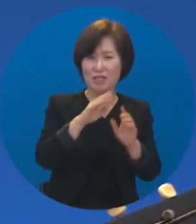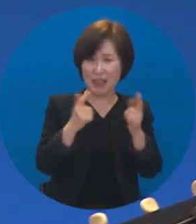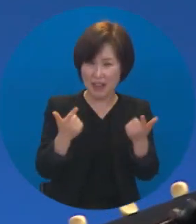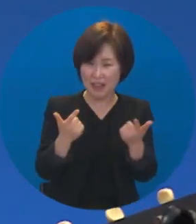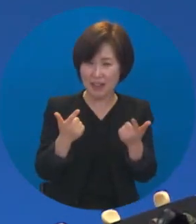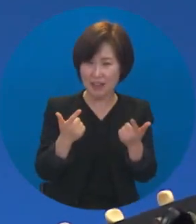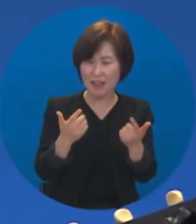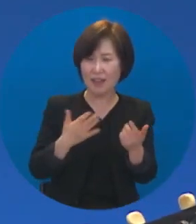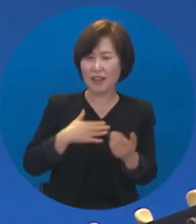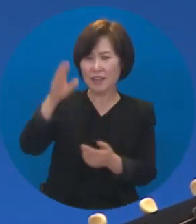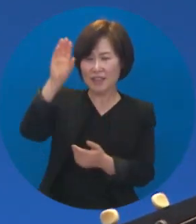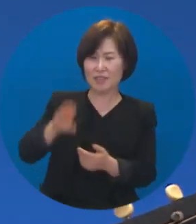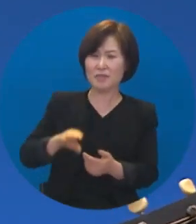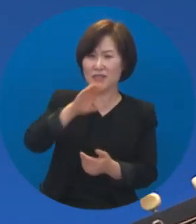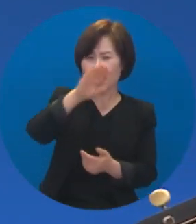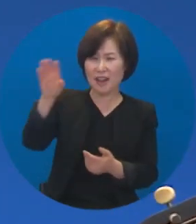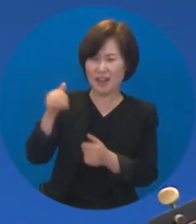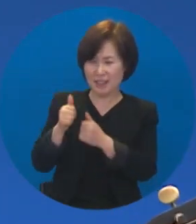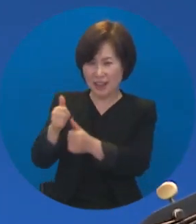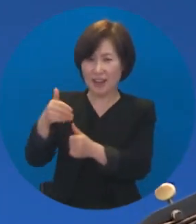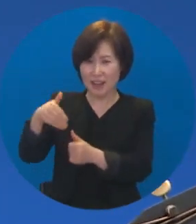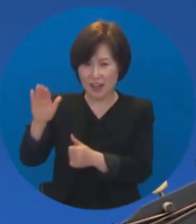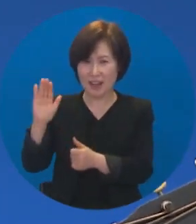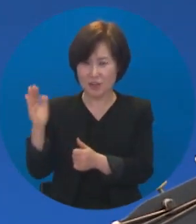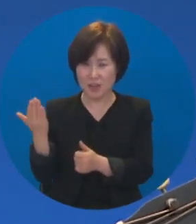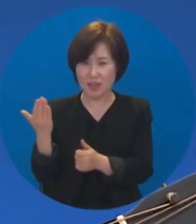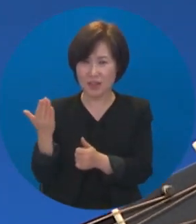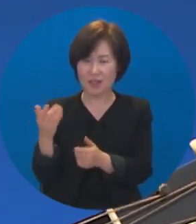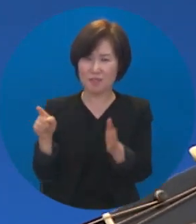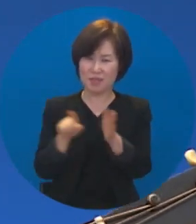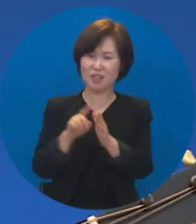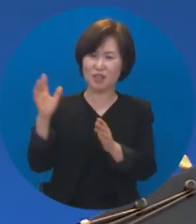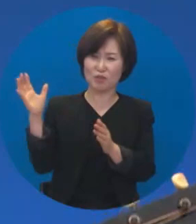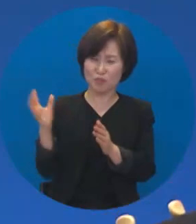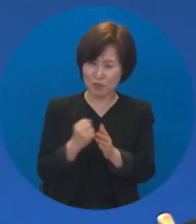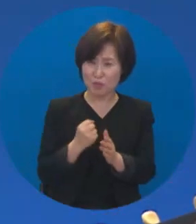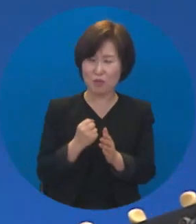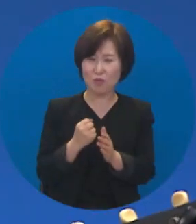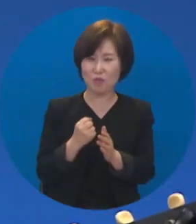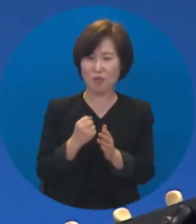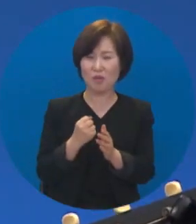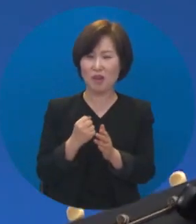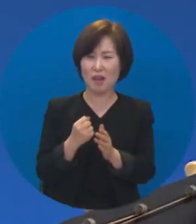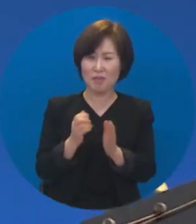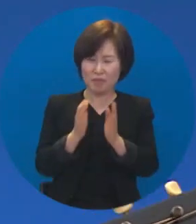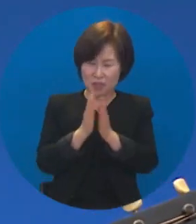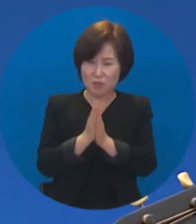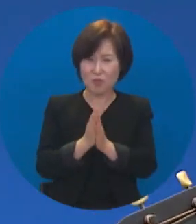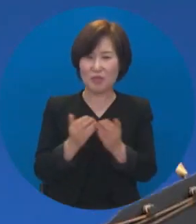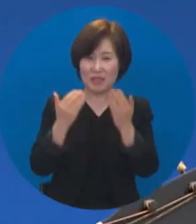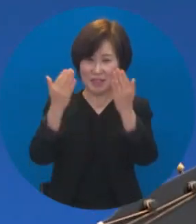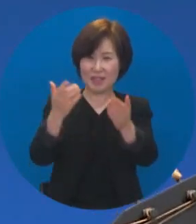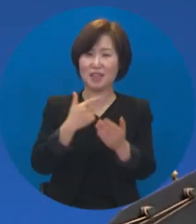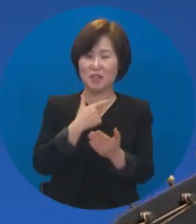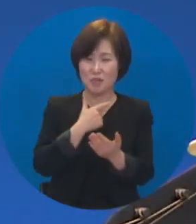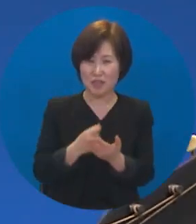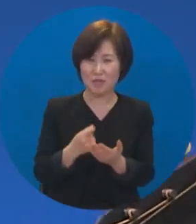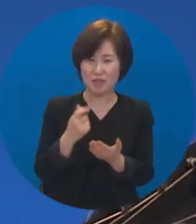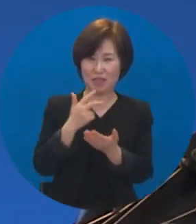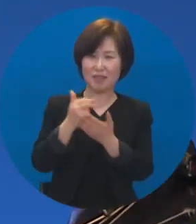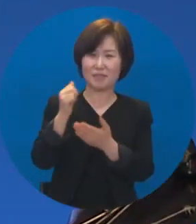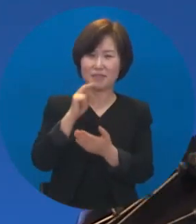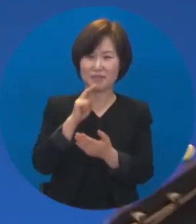선택하는 제가 되게 해달라고, 우리가 이 시간에 믿음을 가지고 함께 기도할 때 주여 한번 외치면서 기도하도록 하겠습니다. 주여,